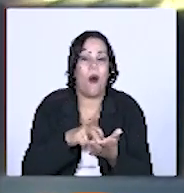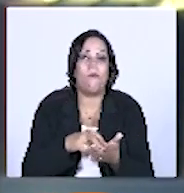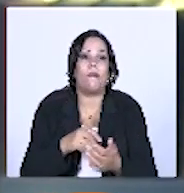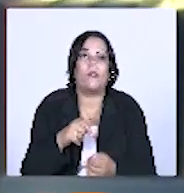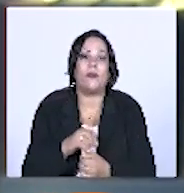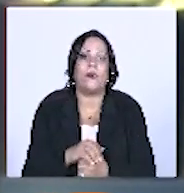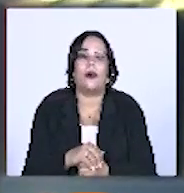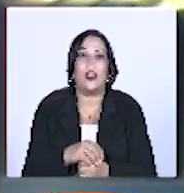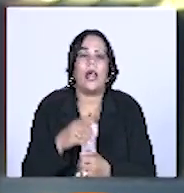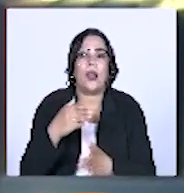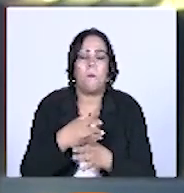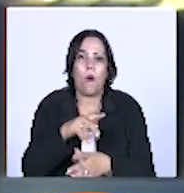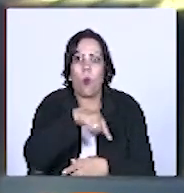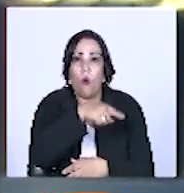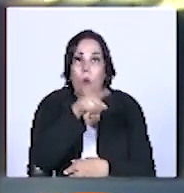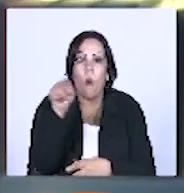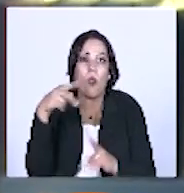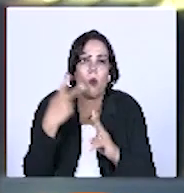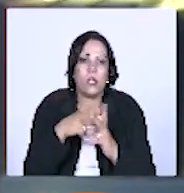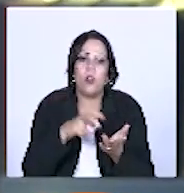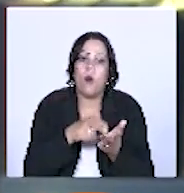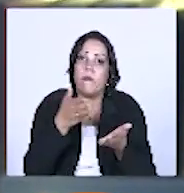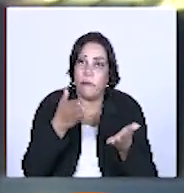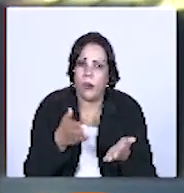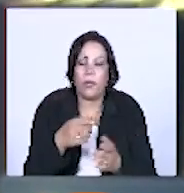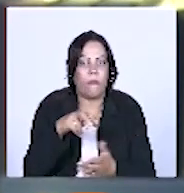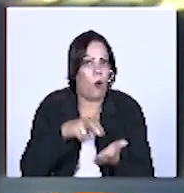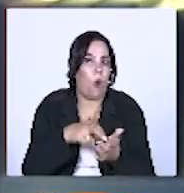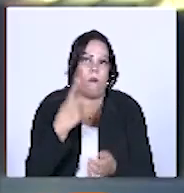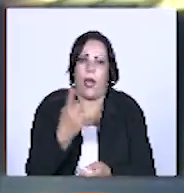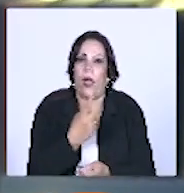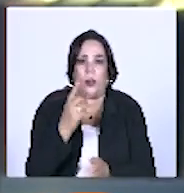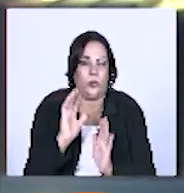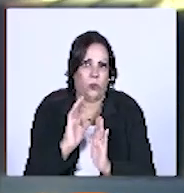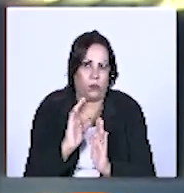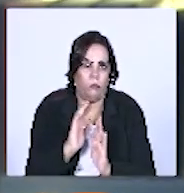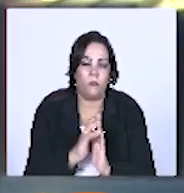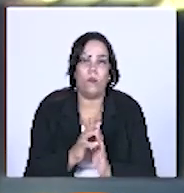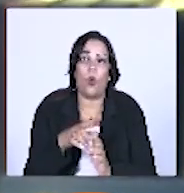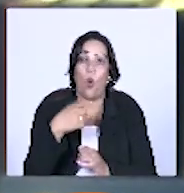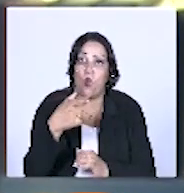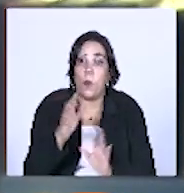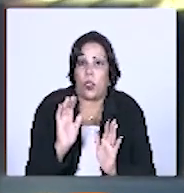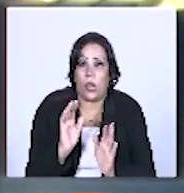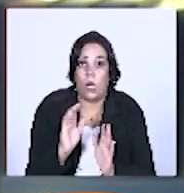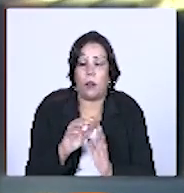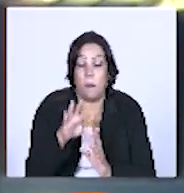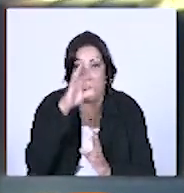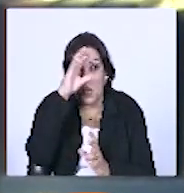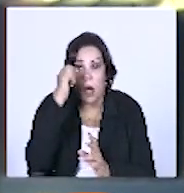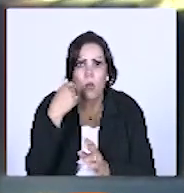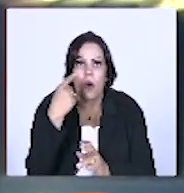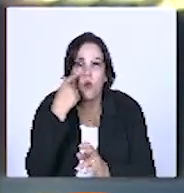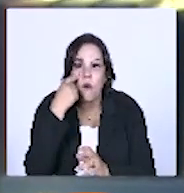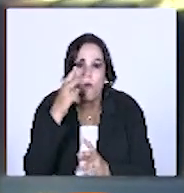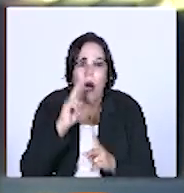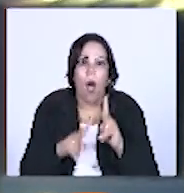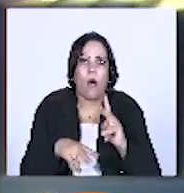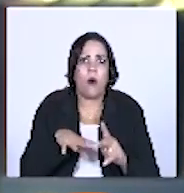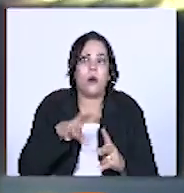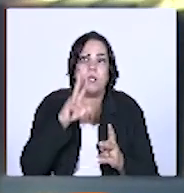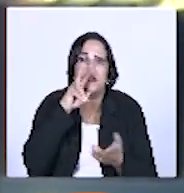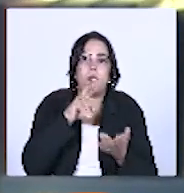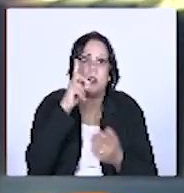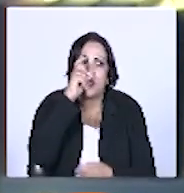طبعا ما فيش حد ما بيخافش يعني في خوف طبيعي وتلقائي واحد بيواجه موقف صعب فيشعر